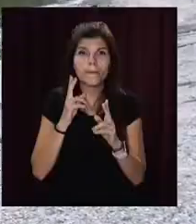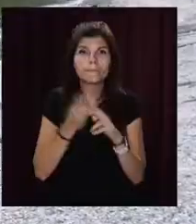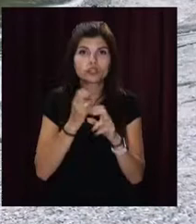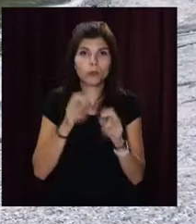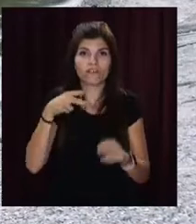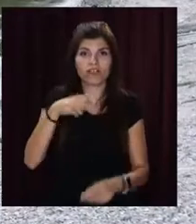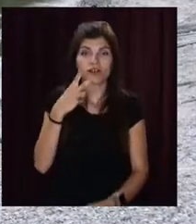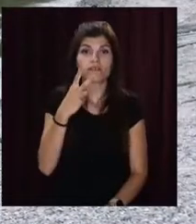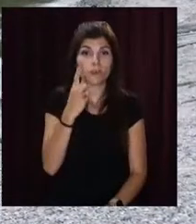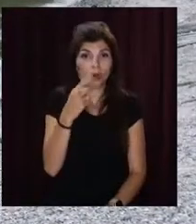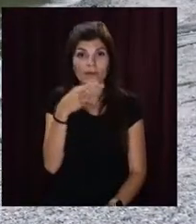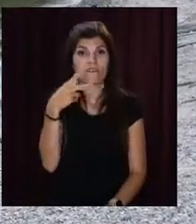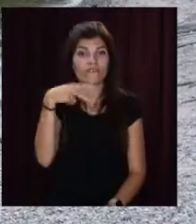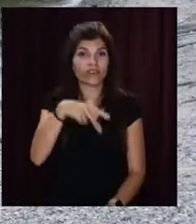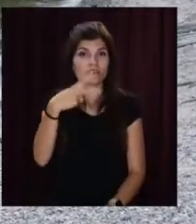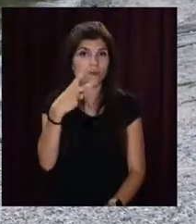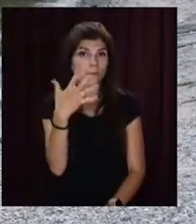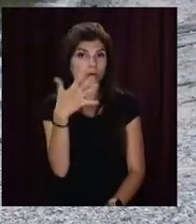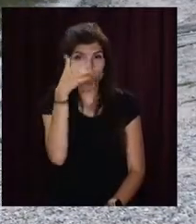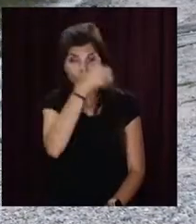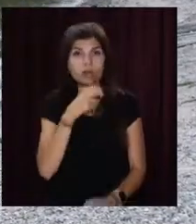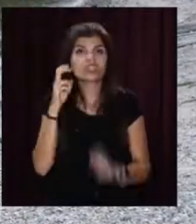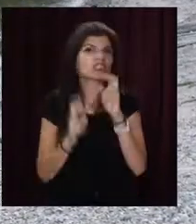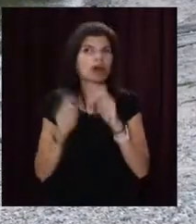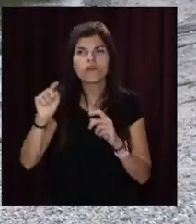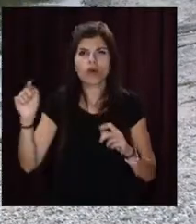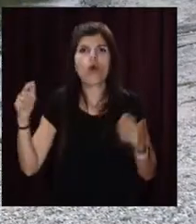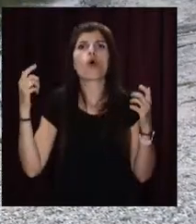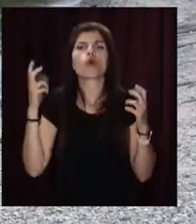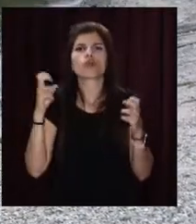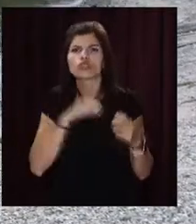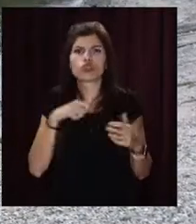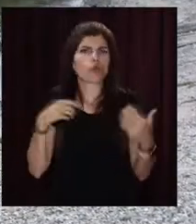2021-2025 роки. Найбільші підприємства-забруднювачі міста вже встановила